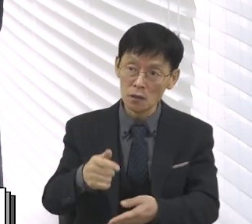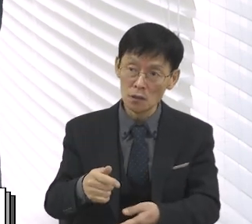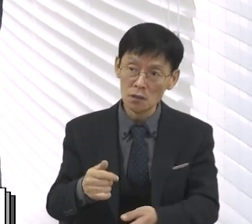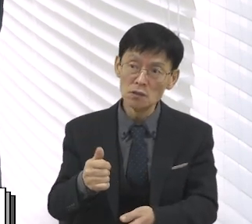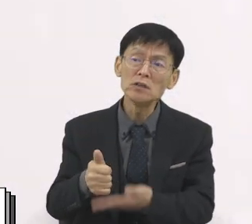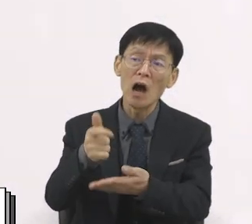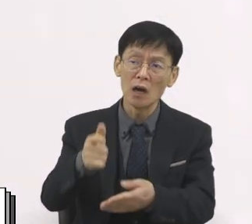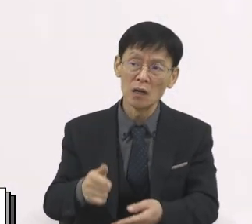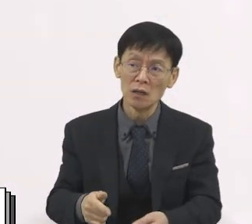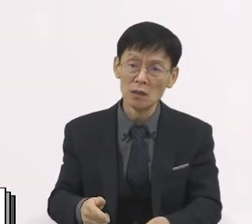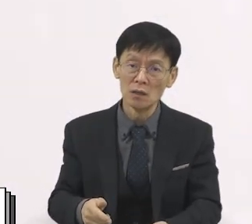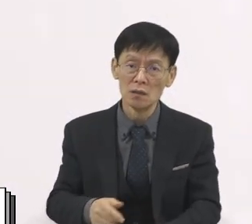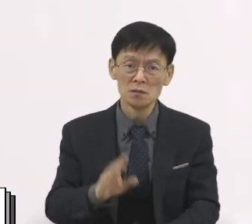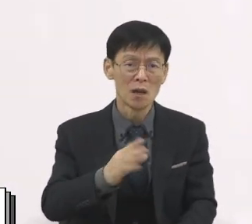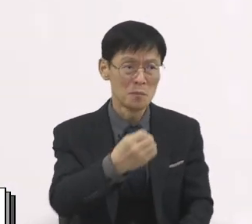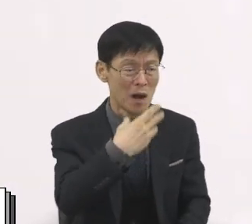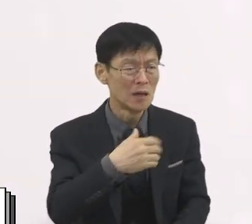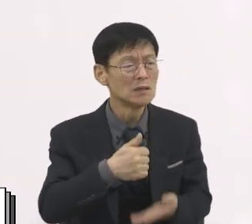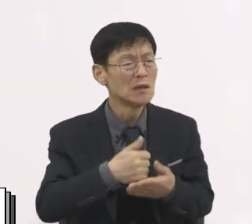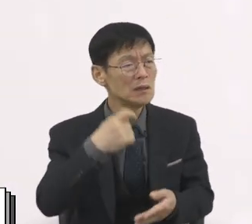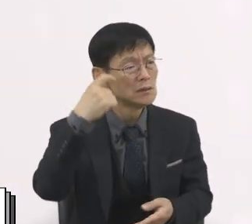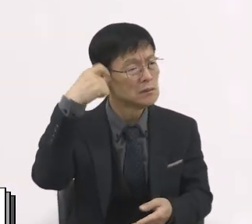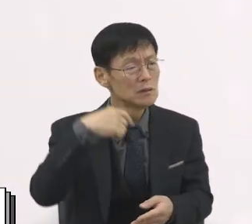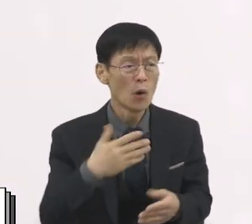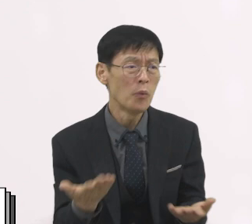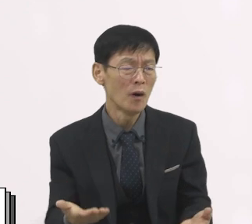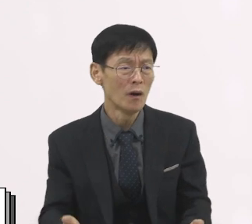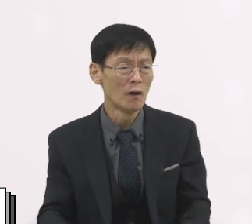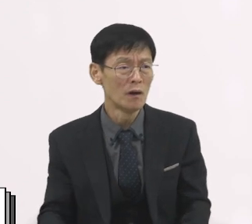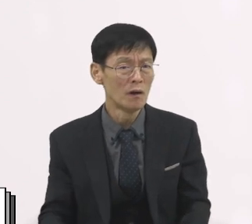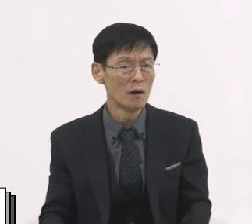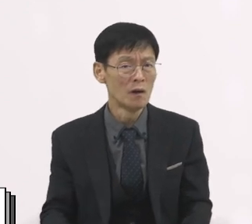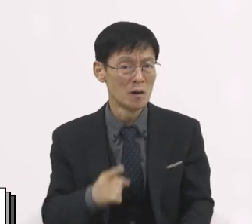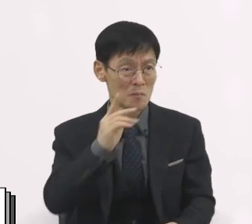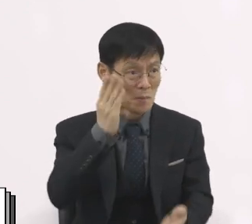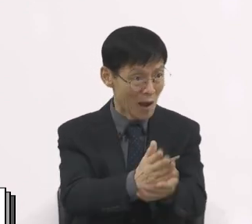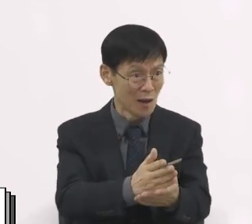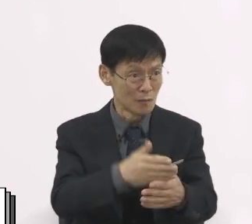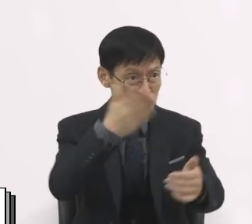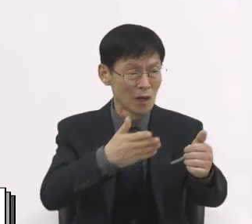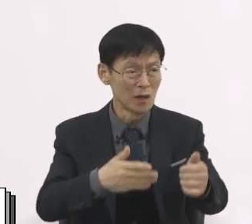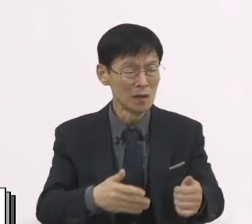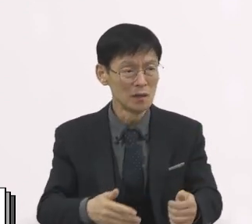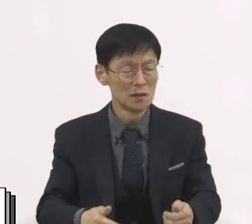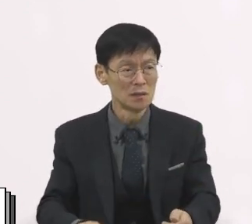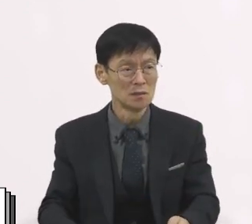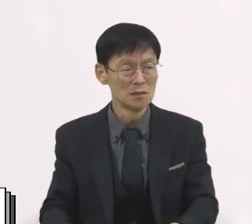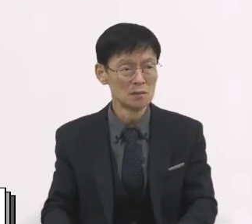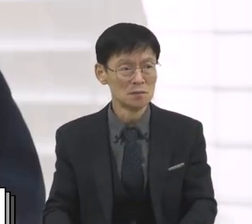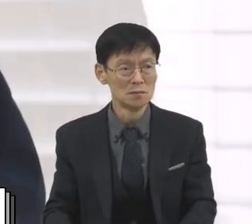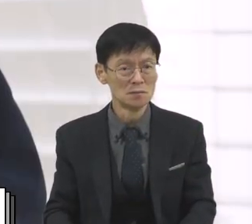거잖아. 저는 그런 말이 칭찬으로 들리진 않습니다. 앞으로 그런 말 하지 말아주세요.